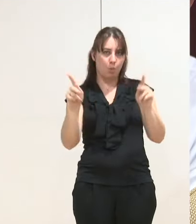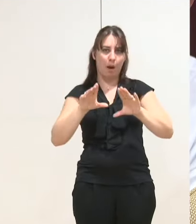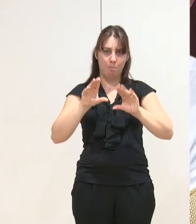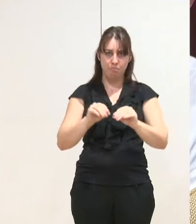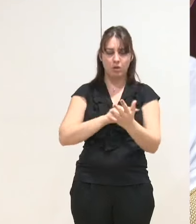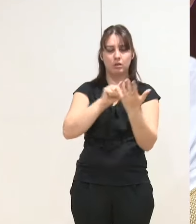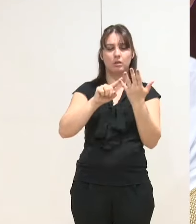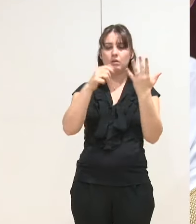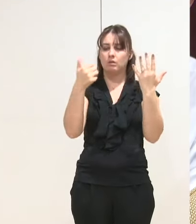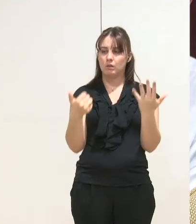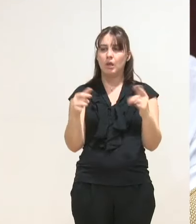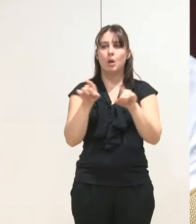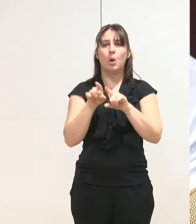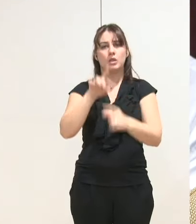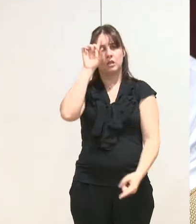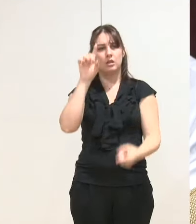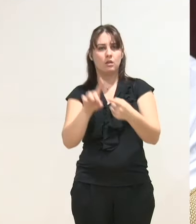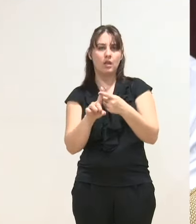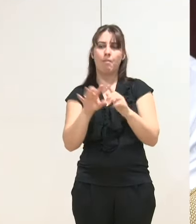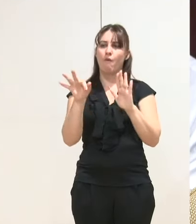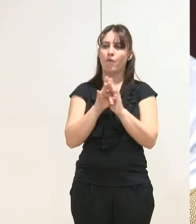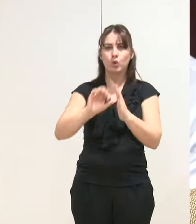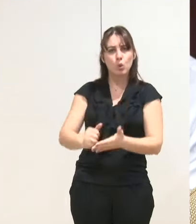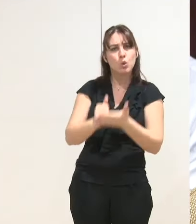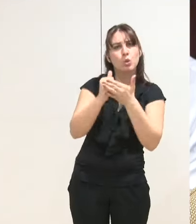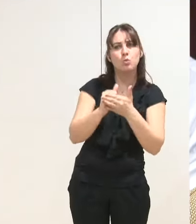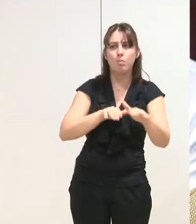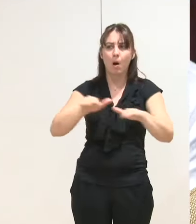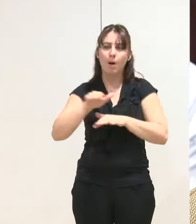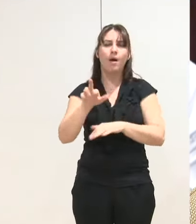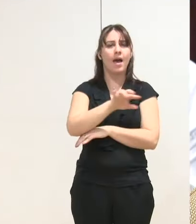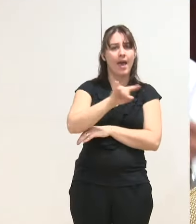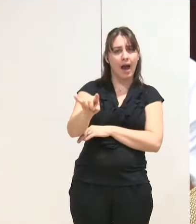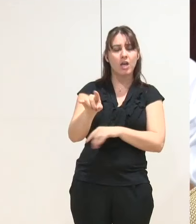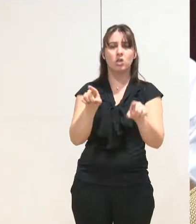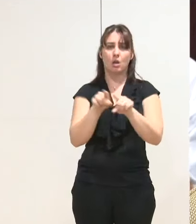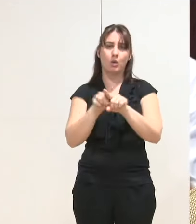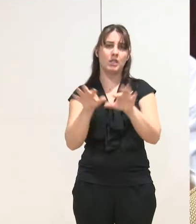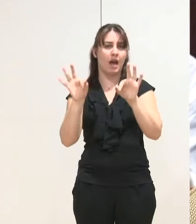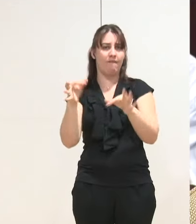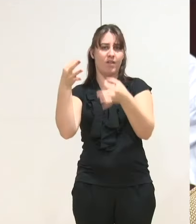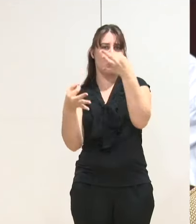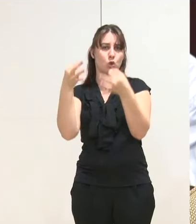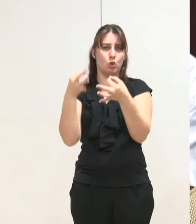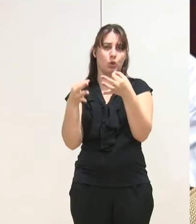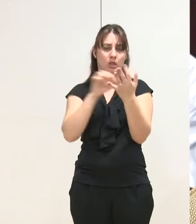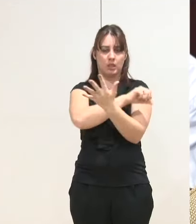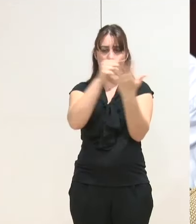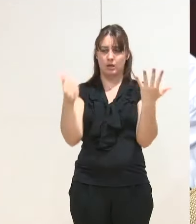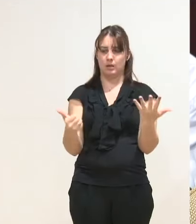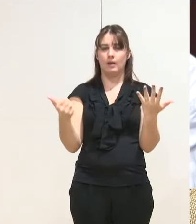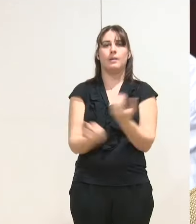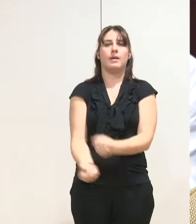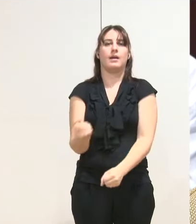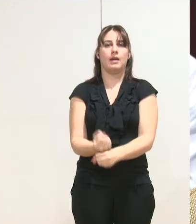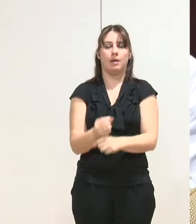et des postes reliés aux fonctions support en matière de ressources humaines et d'affaires juridiques au-delà